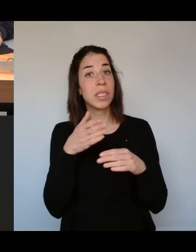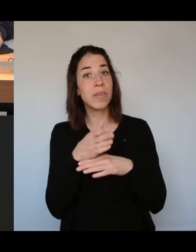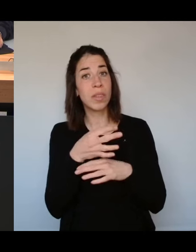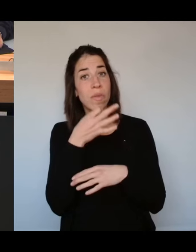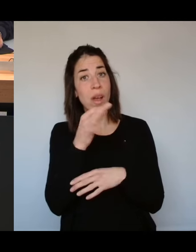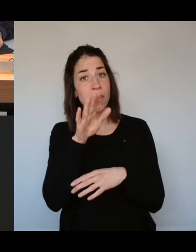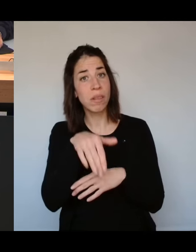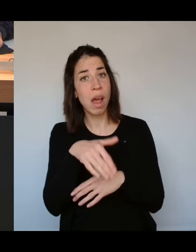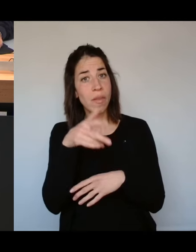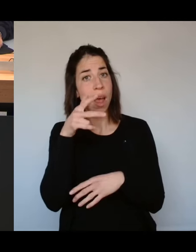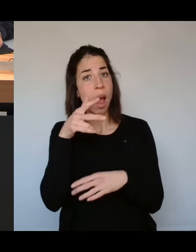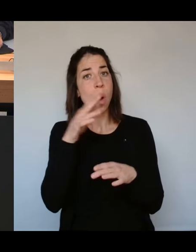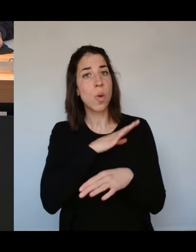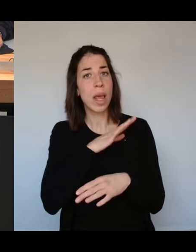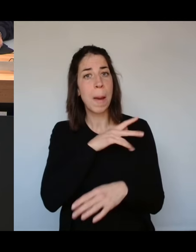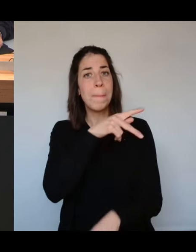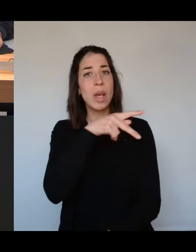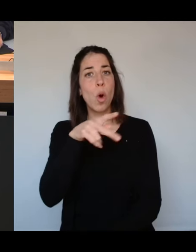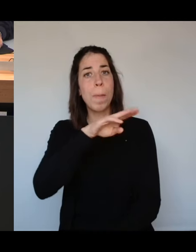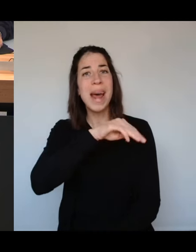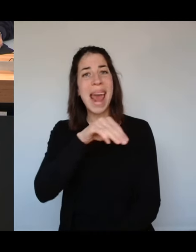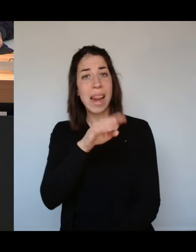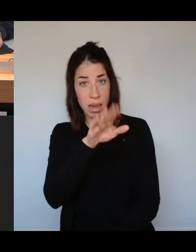Ja, gerne.